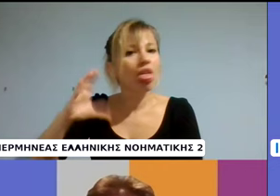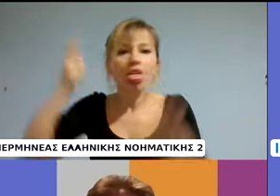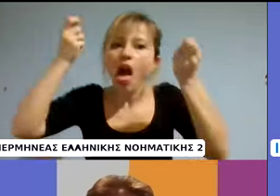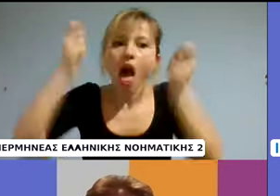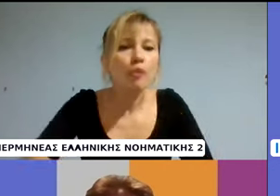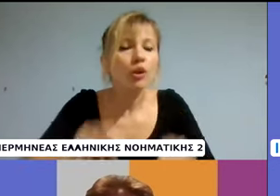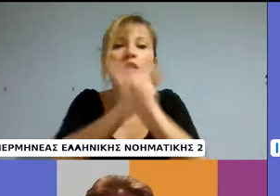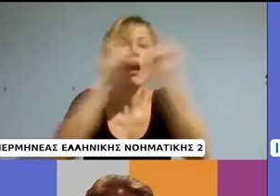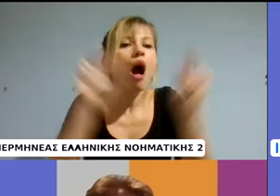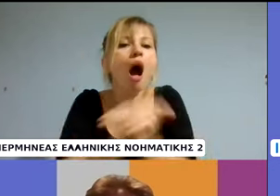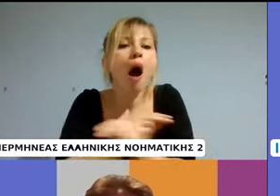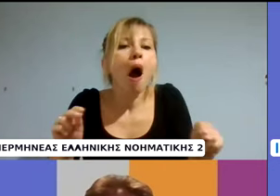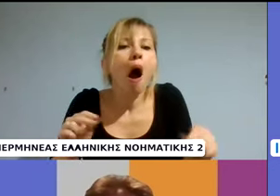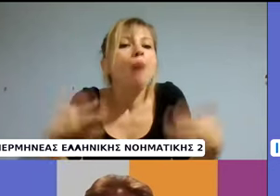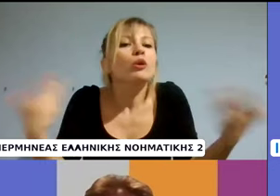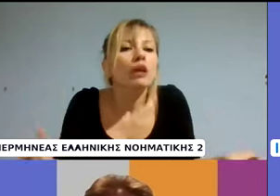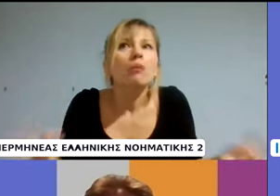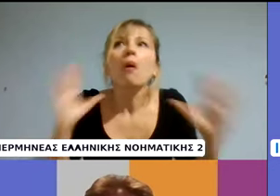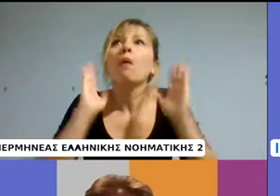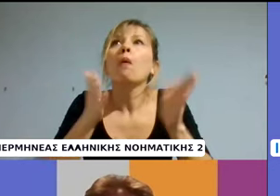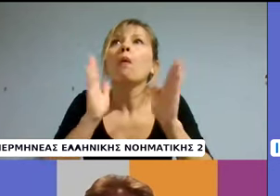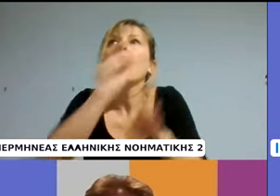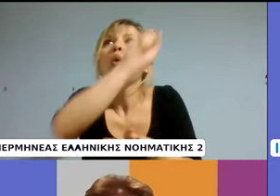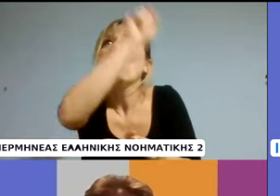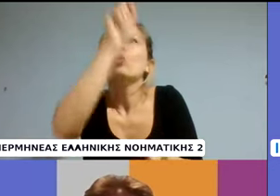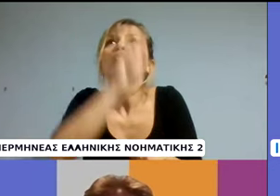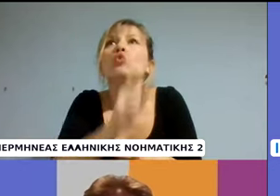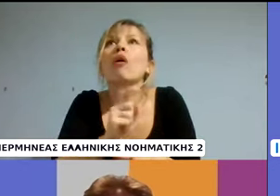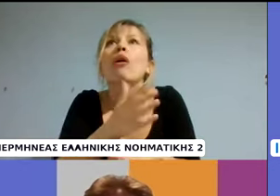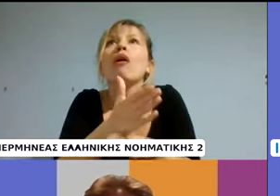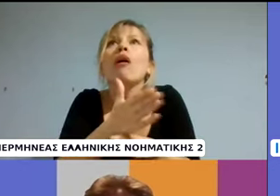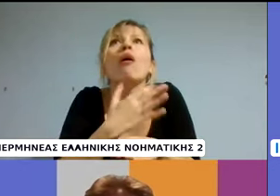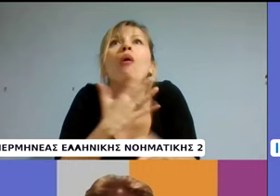στη θέση που να δέχεστε πάρα πολύ χαμηλές τιμές, γιατί αυτό έχει παγιωθεί.